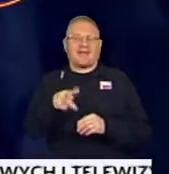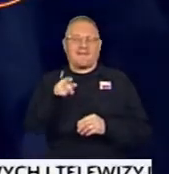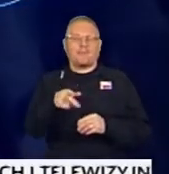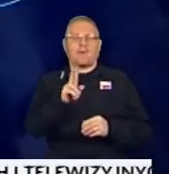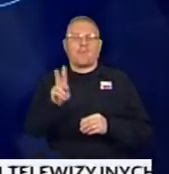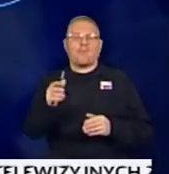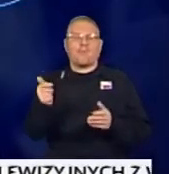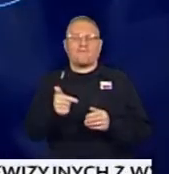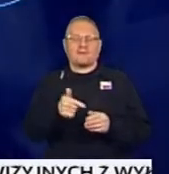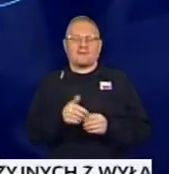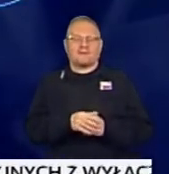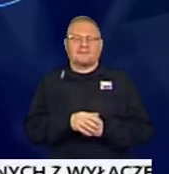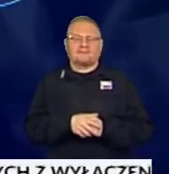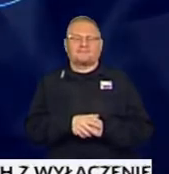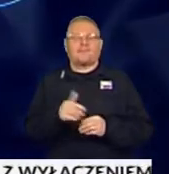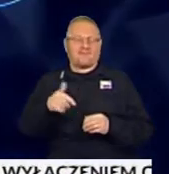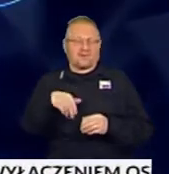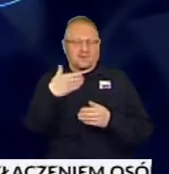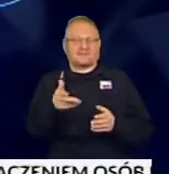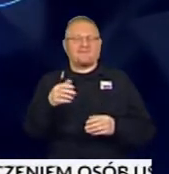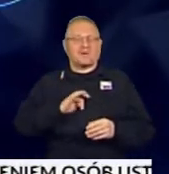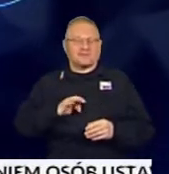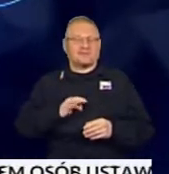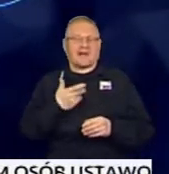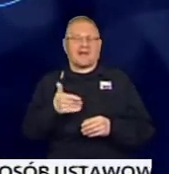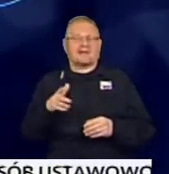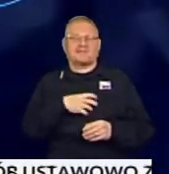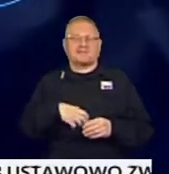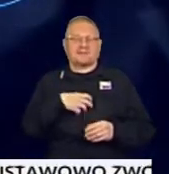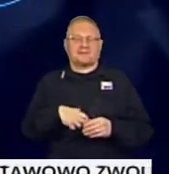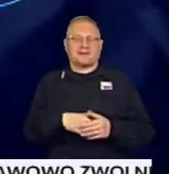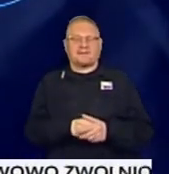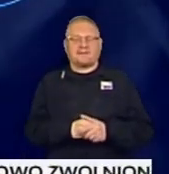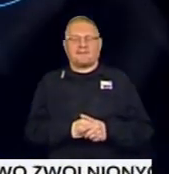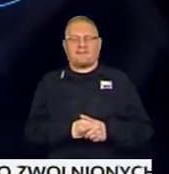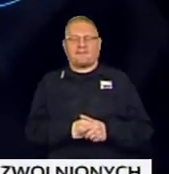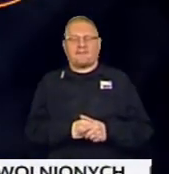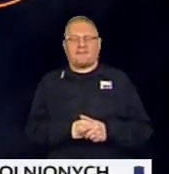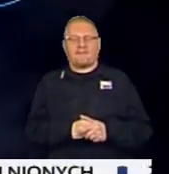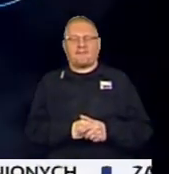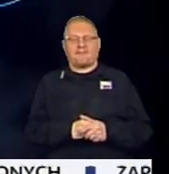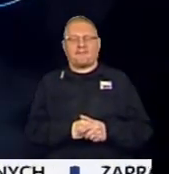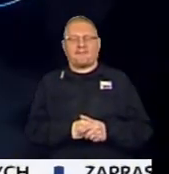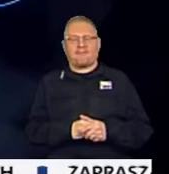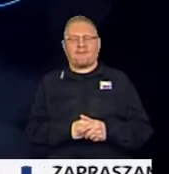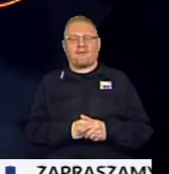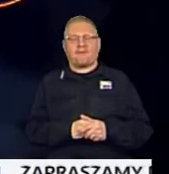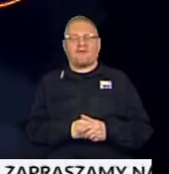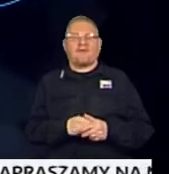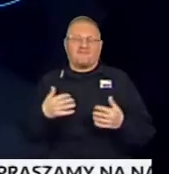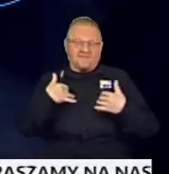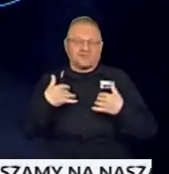Bo generalnie nauczkę powinien dać właścicielom psu, bo to oni mają obowiązek sprzątać po swoich zwierzakach, no a wyżył się